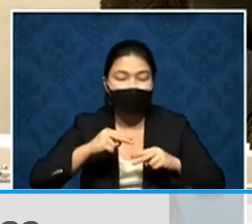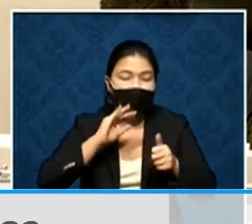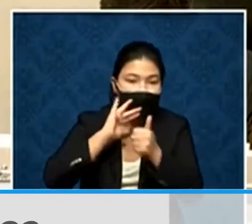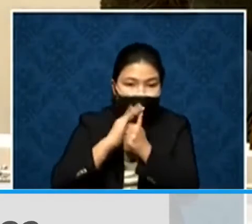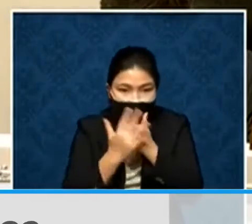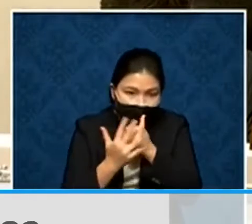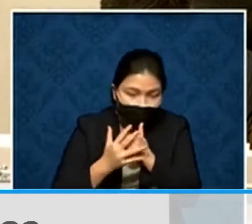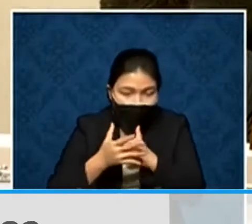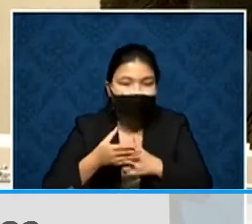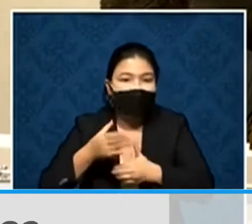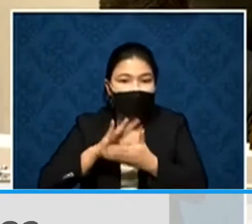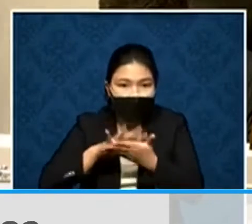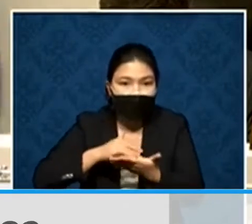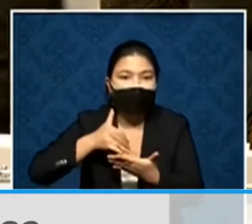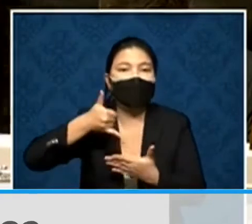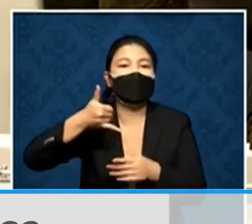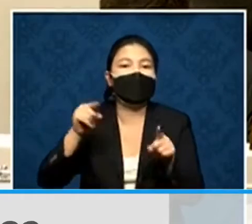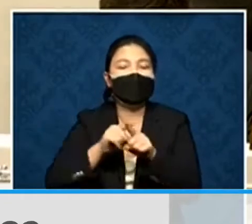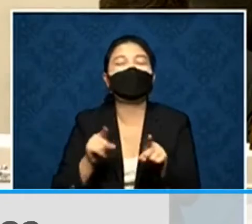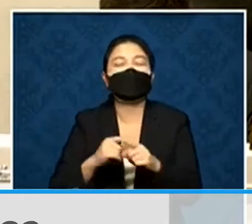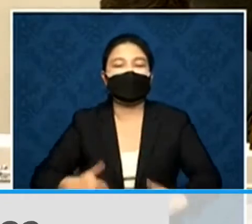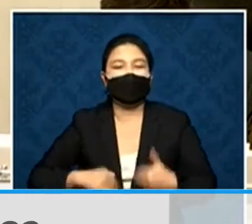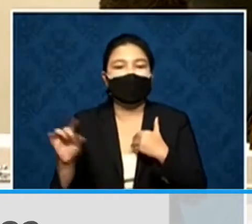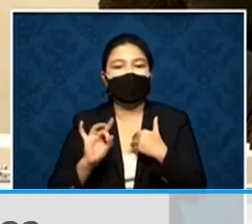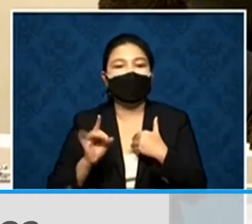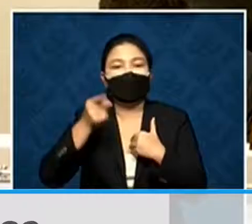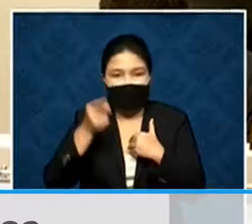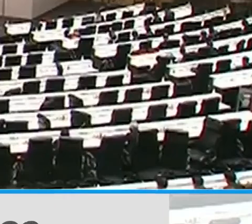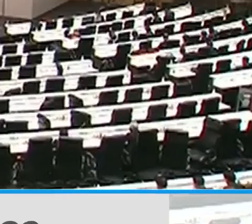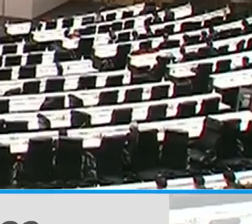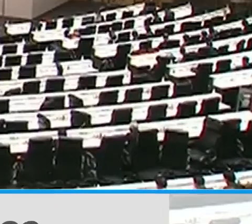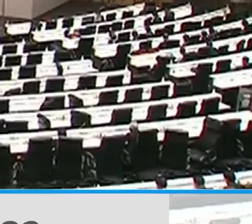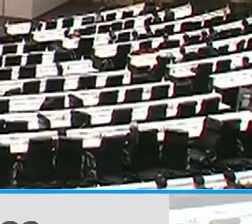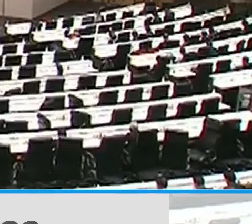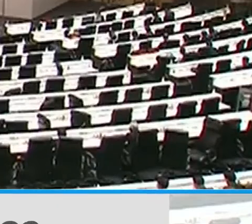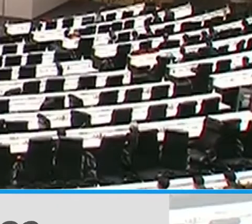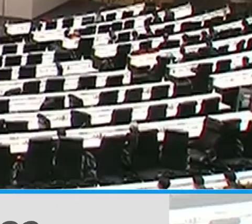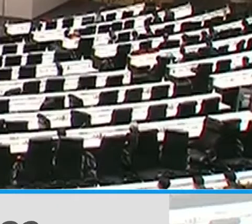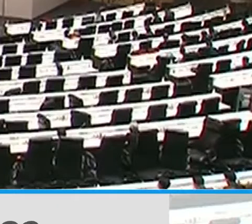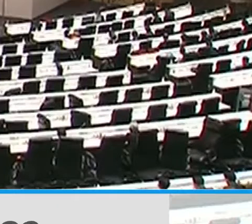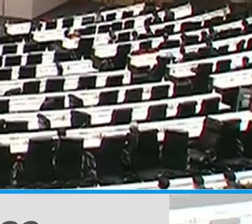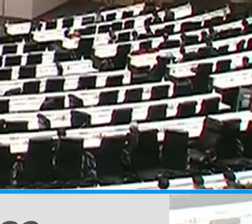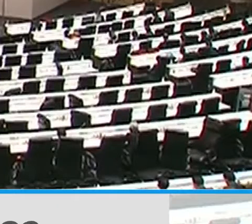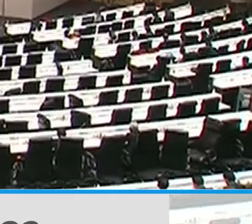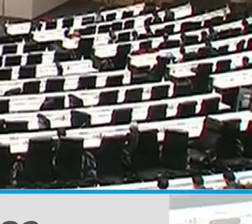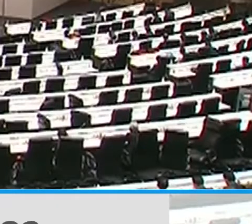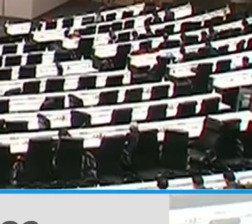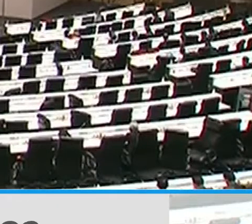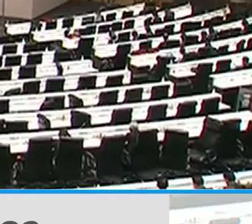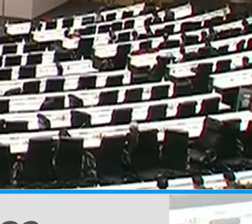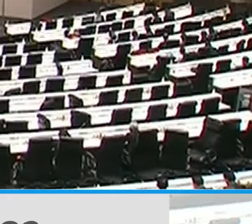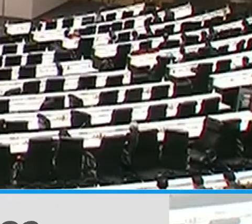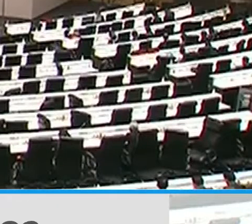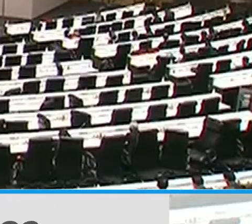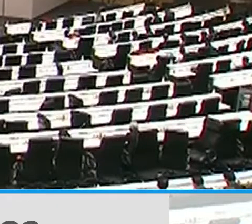หรือที่เรียกกันว่าร่างพรบป้องกันการทรมานและการอุ้มหายด้วยหลังจากนี้ค่ะจะส่งให้บอยฉบับนี้